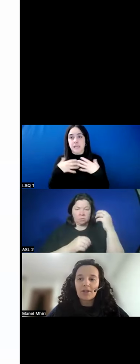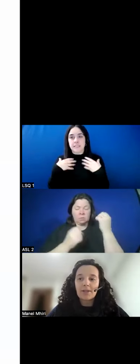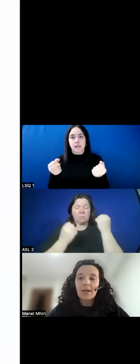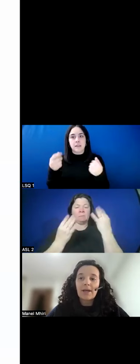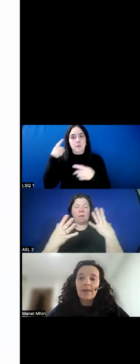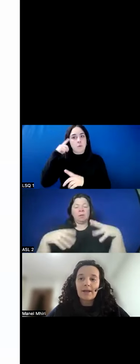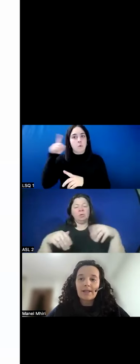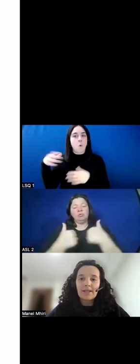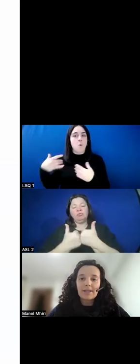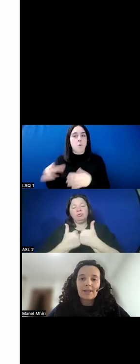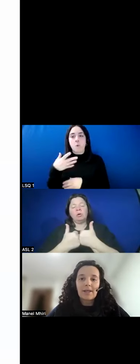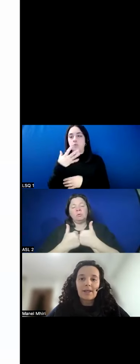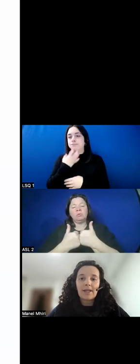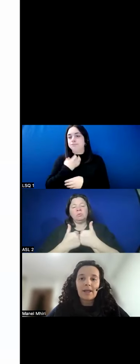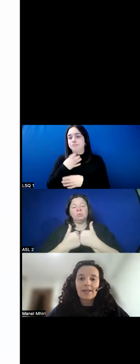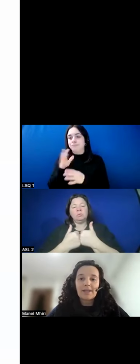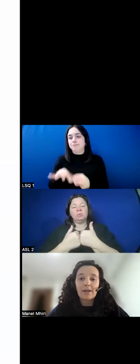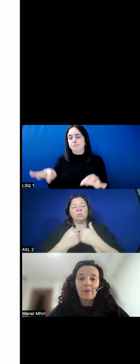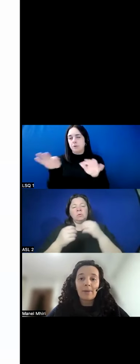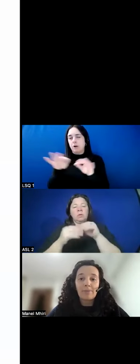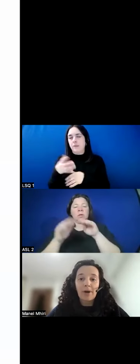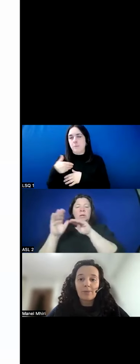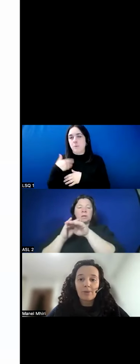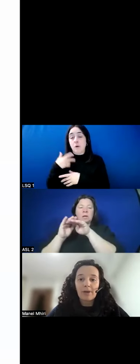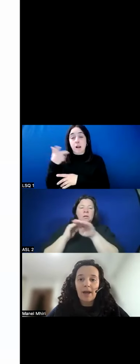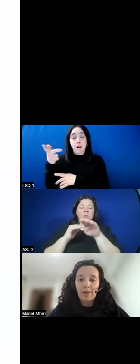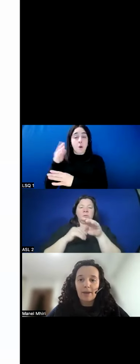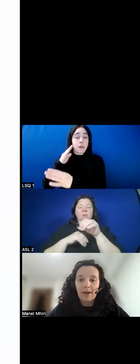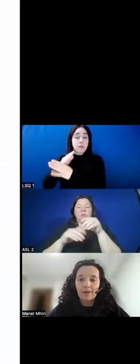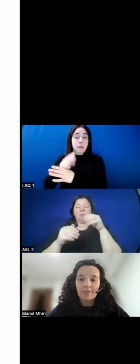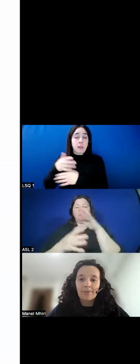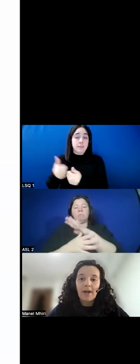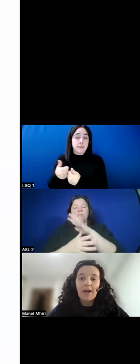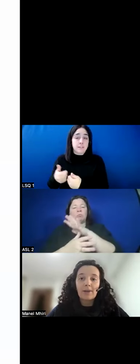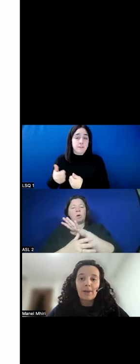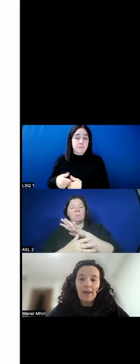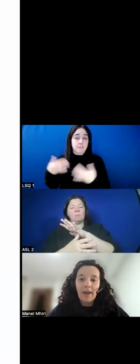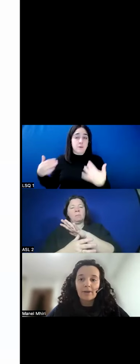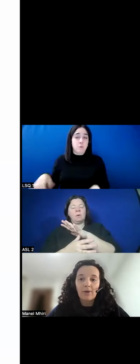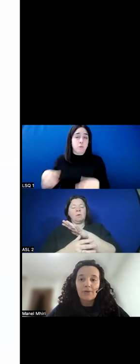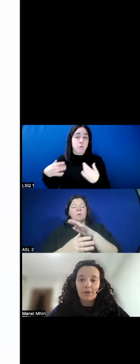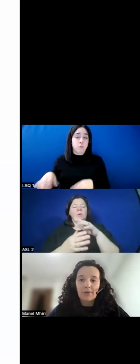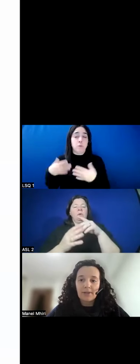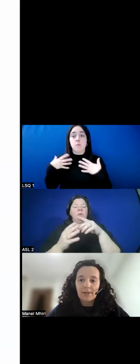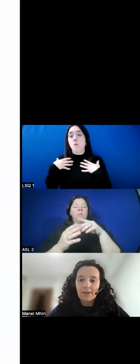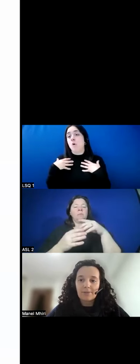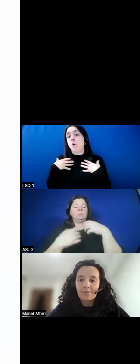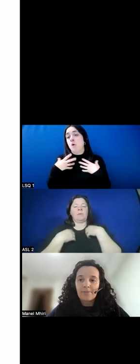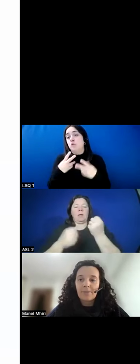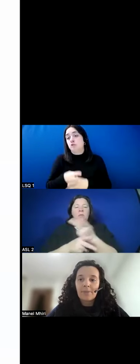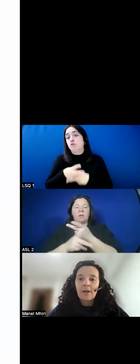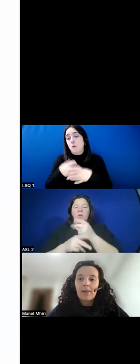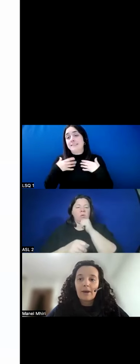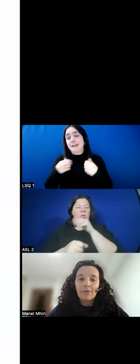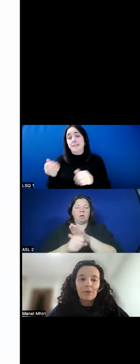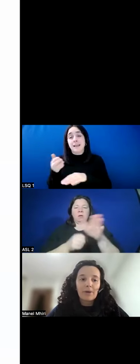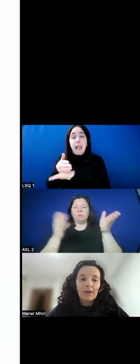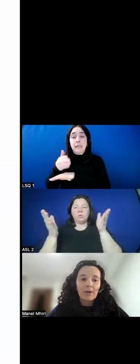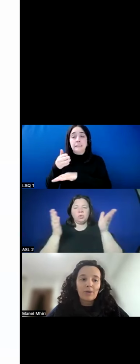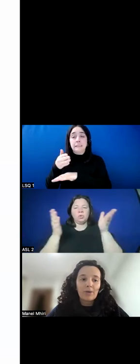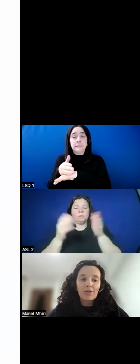prioritaire à cause des défis multiples qui existent quant à l'accès aux soins de santé primaires et au manque